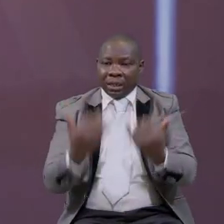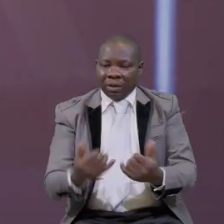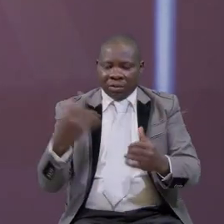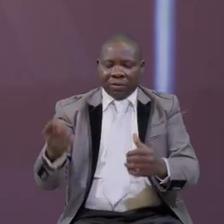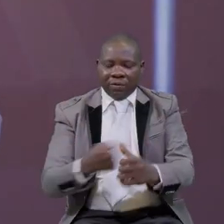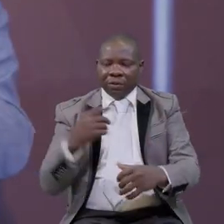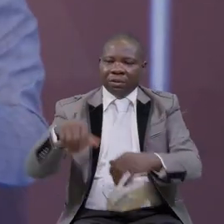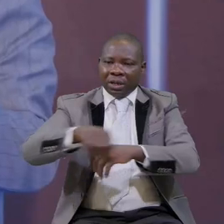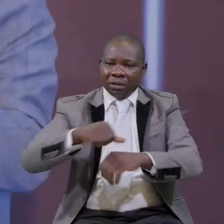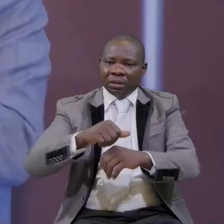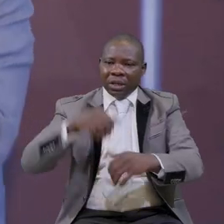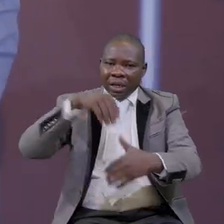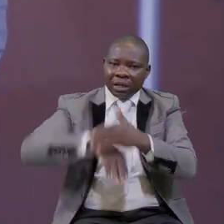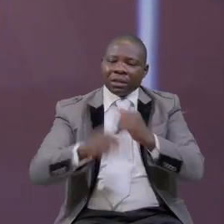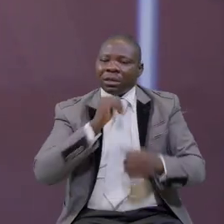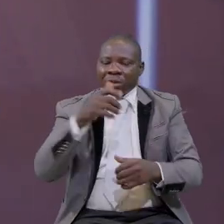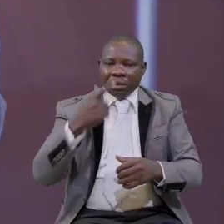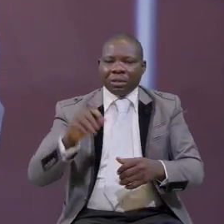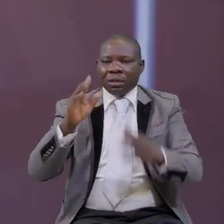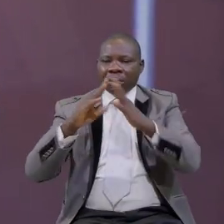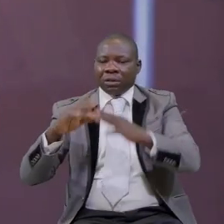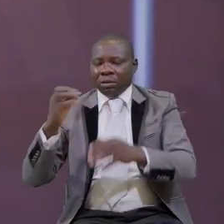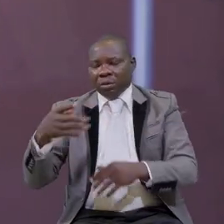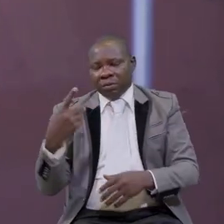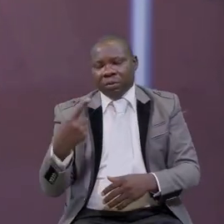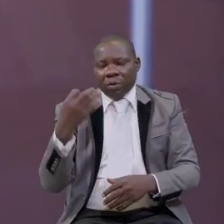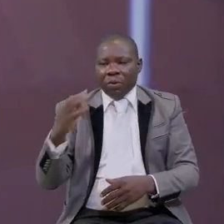n'entrait pas dans les villes des Samaritains. Allez plutôt,